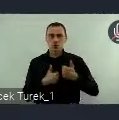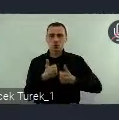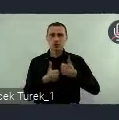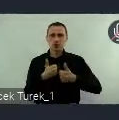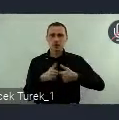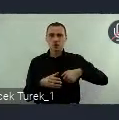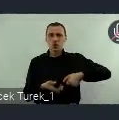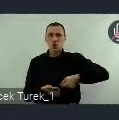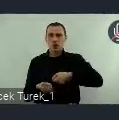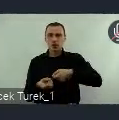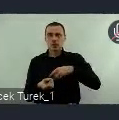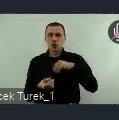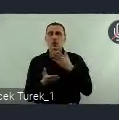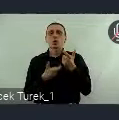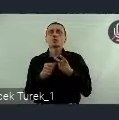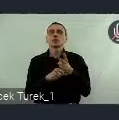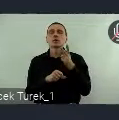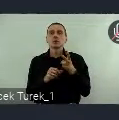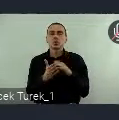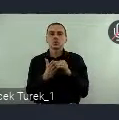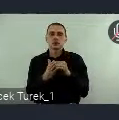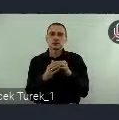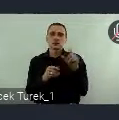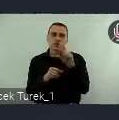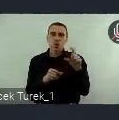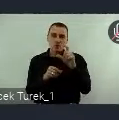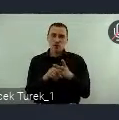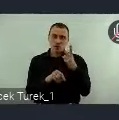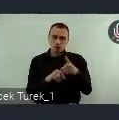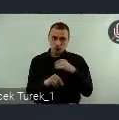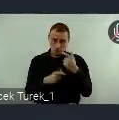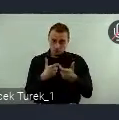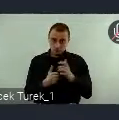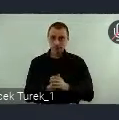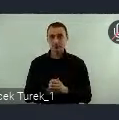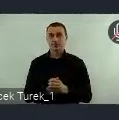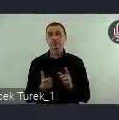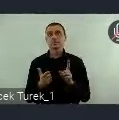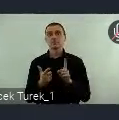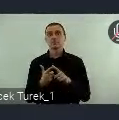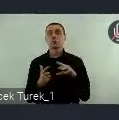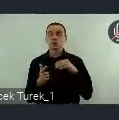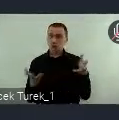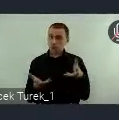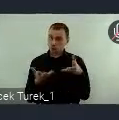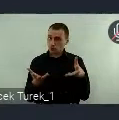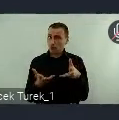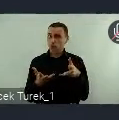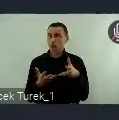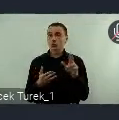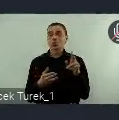mogę zapewnić Mogę zapewnić informacje dostępną cyfrową na pewno mogę zachęcać osoby z